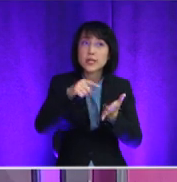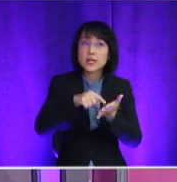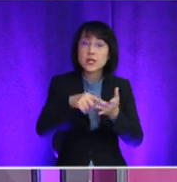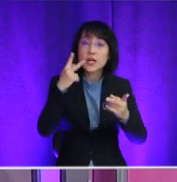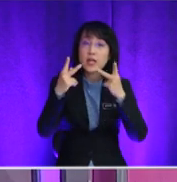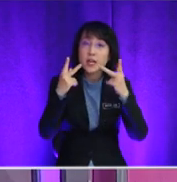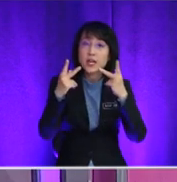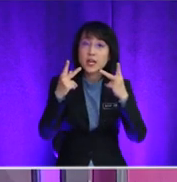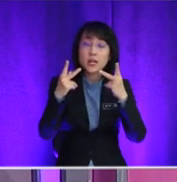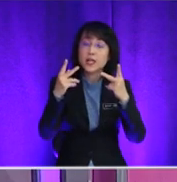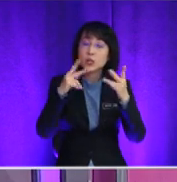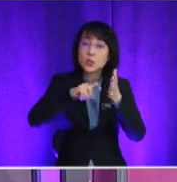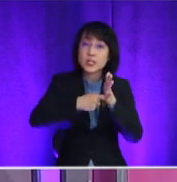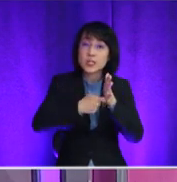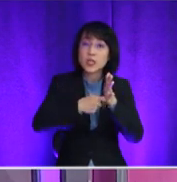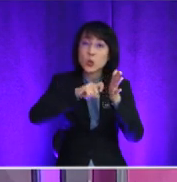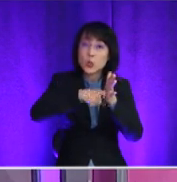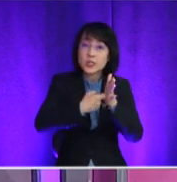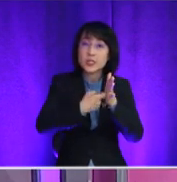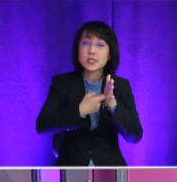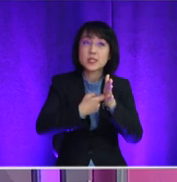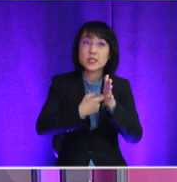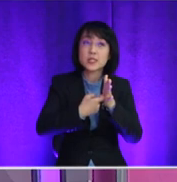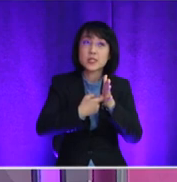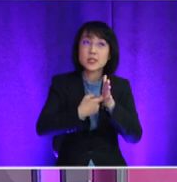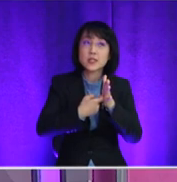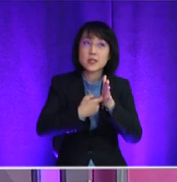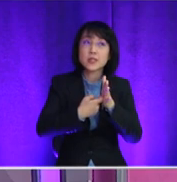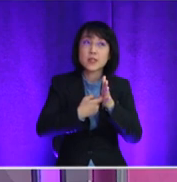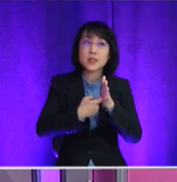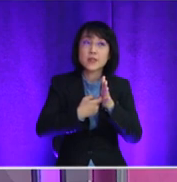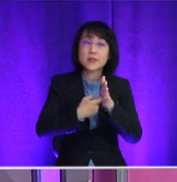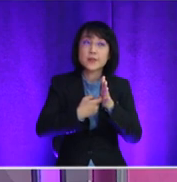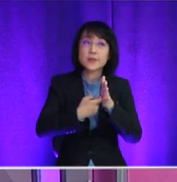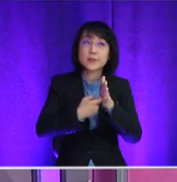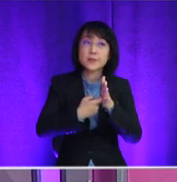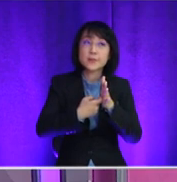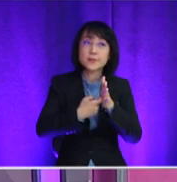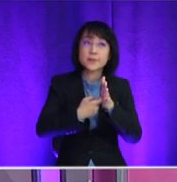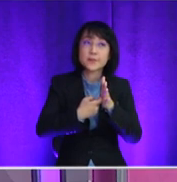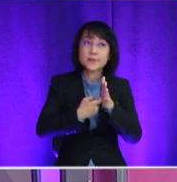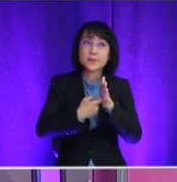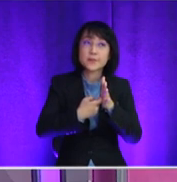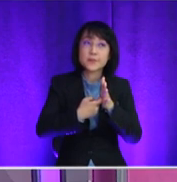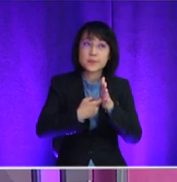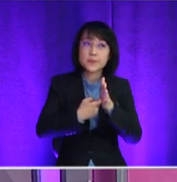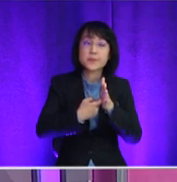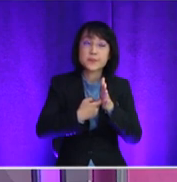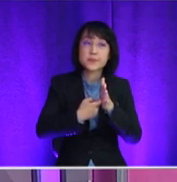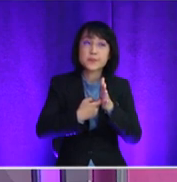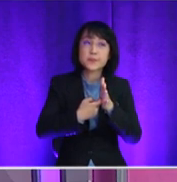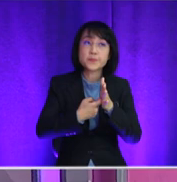kunci utama ini hanya soalnya dia cuma bagi merupakan peraturan maknanya nak suruh budak ingat